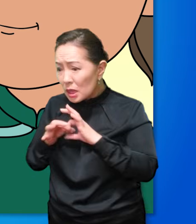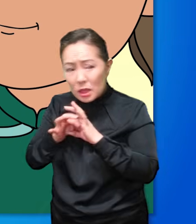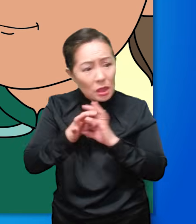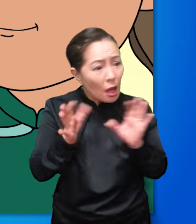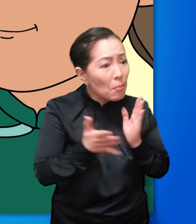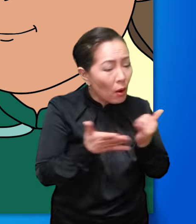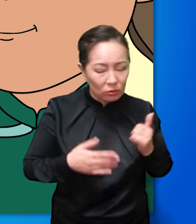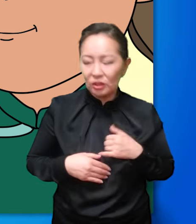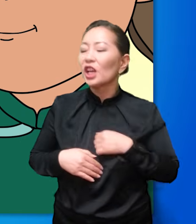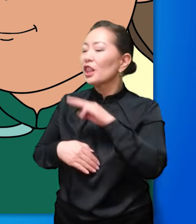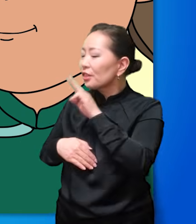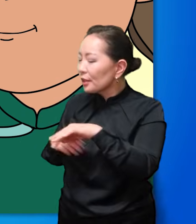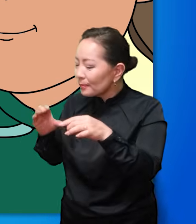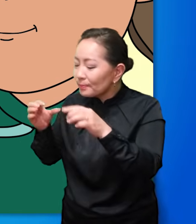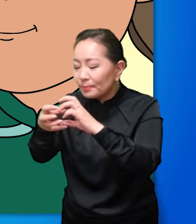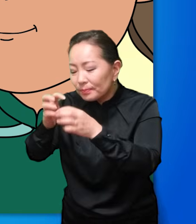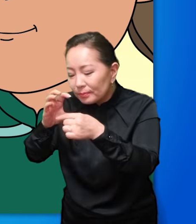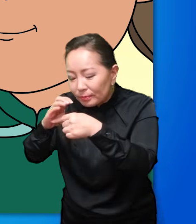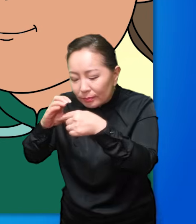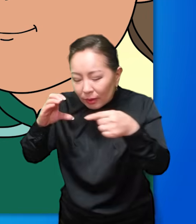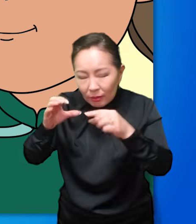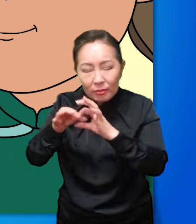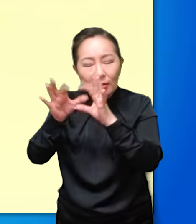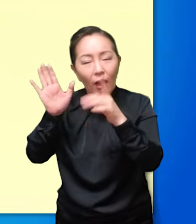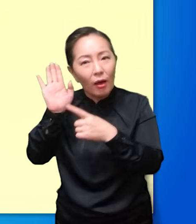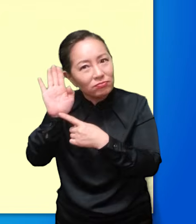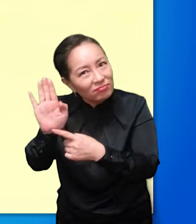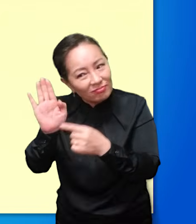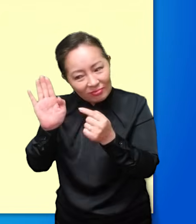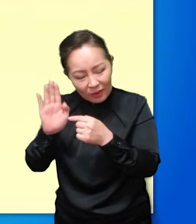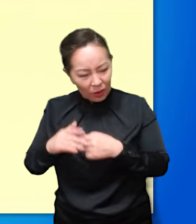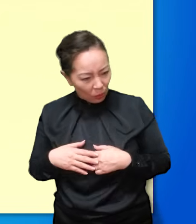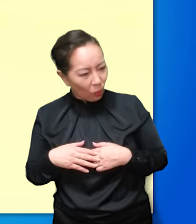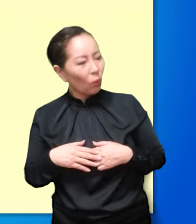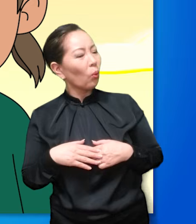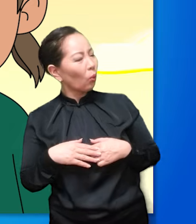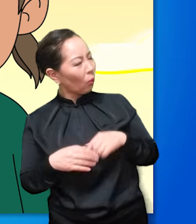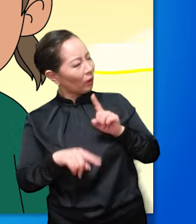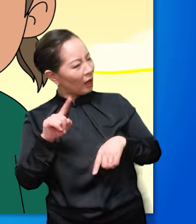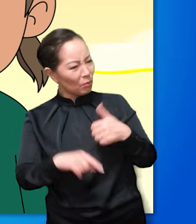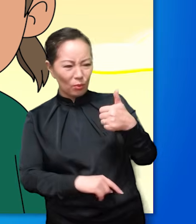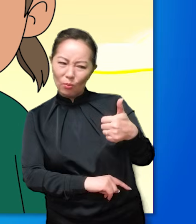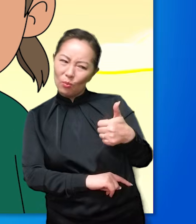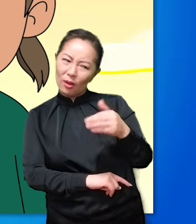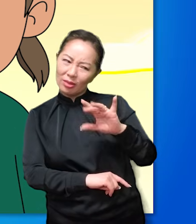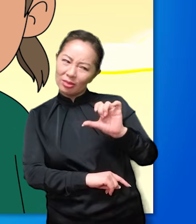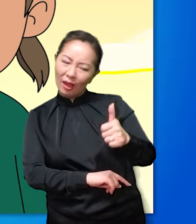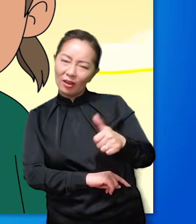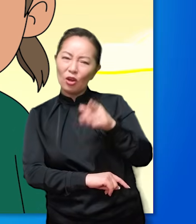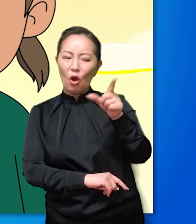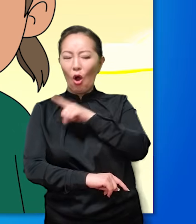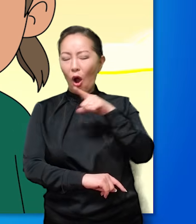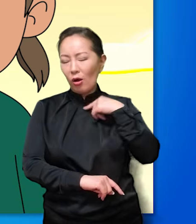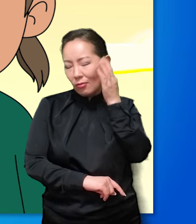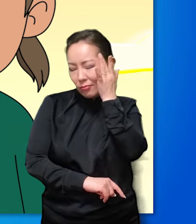Аха. Эндээс нь татгаар ингээд нээгддэг юм. Ямар мундаг юм бэ?